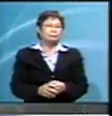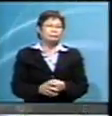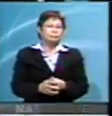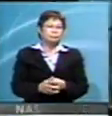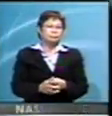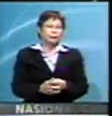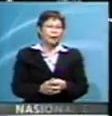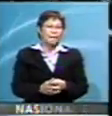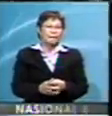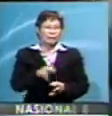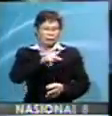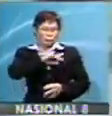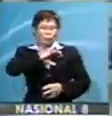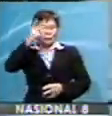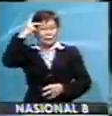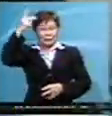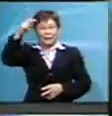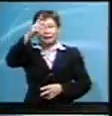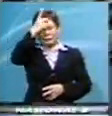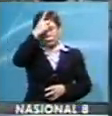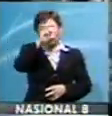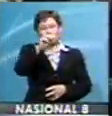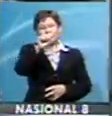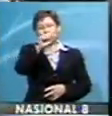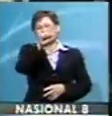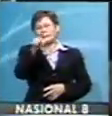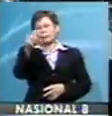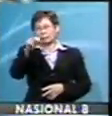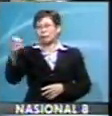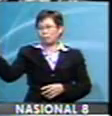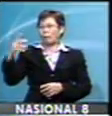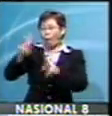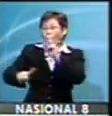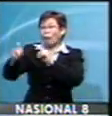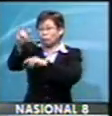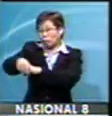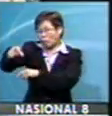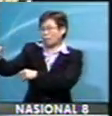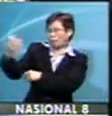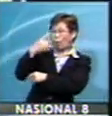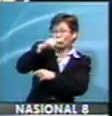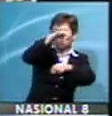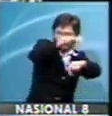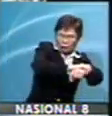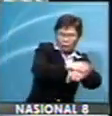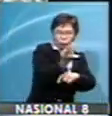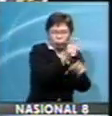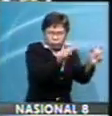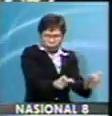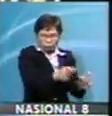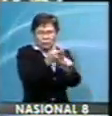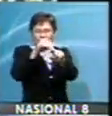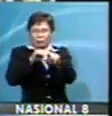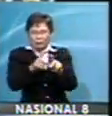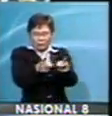terdekat ketua polis Kelantan Datuk mazlan lazim berharap maklumat orang ramai masih diperlukan untuk menangkap kedua-dua suspek dipercayai